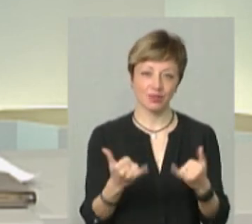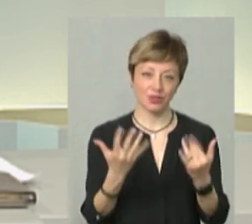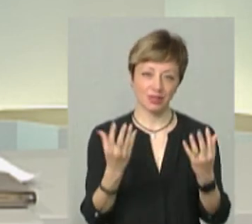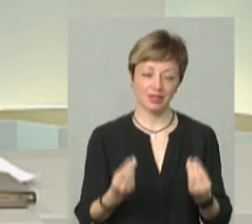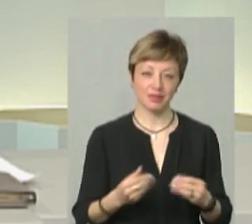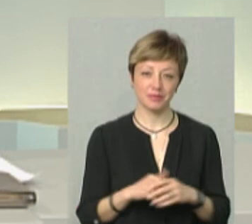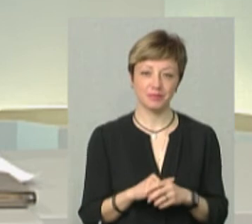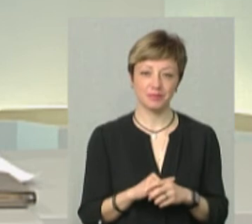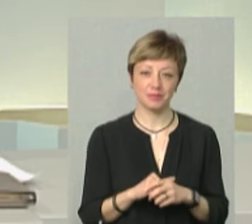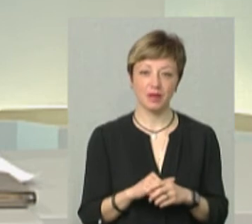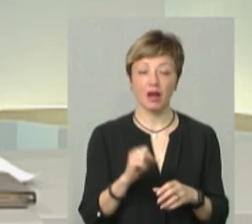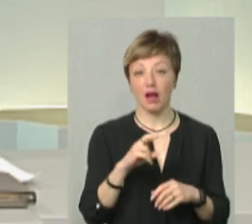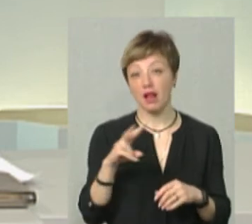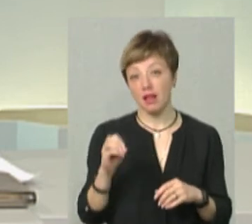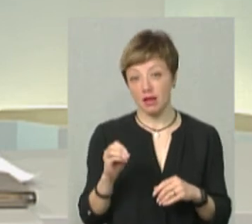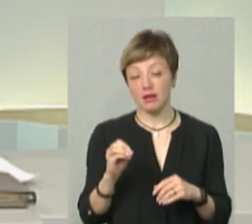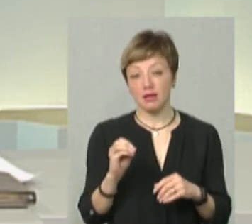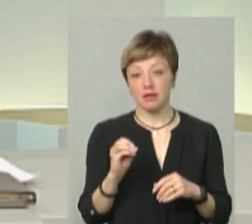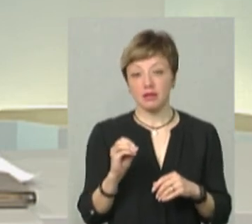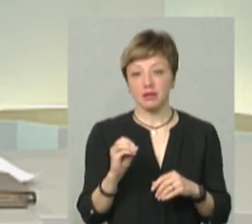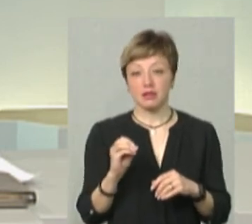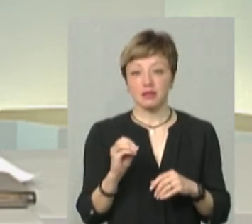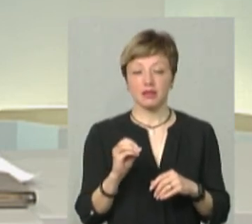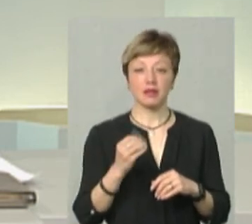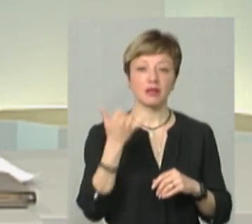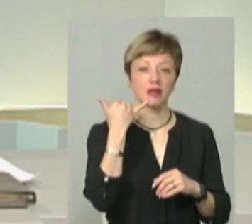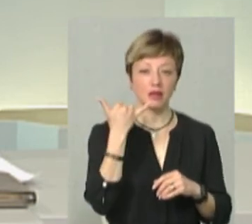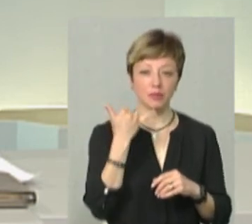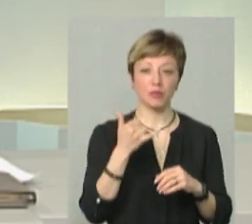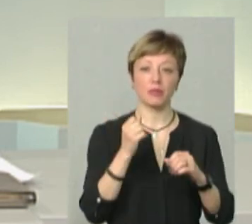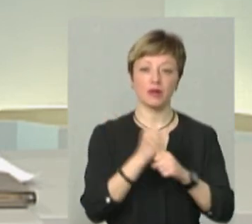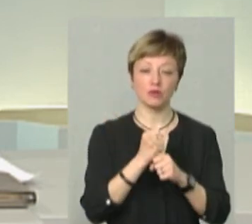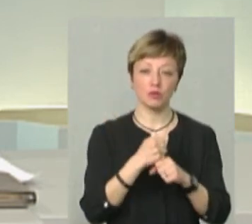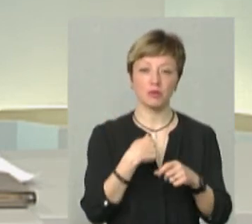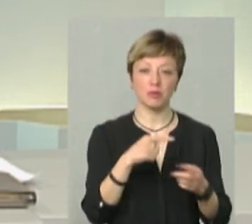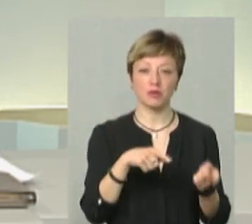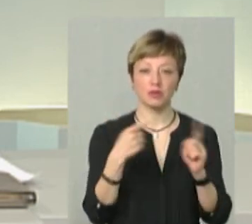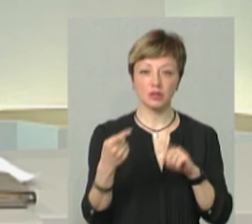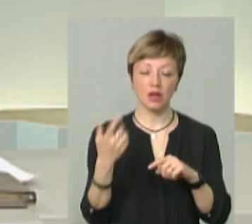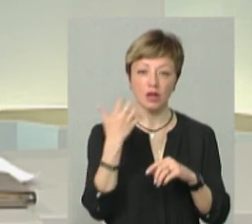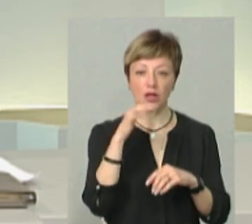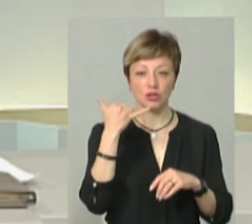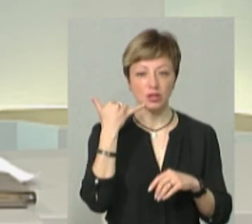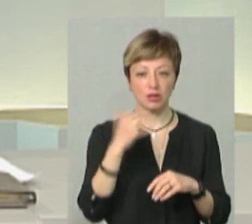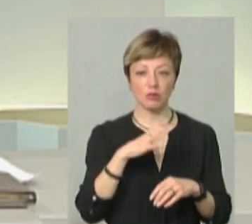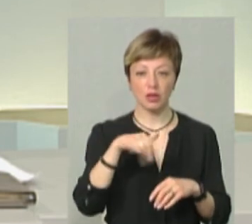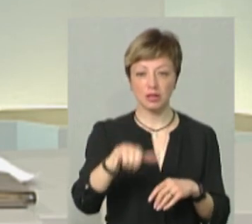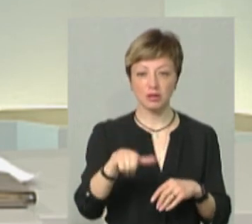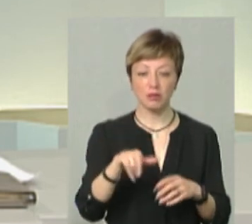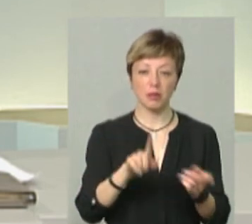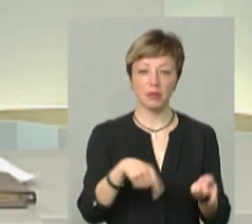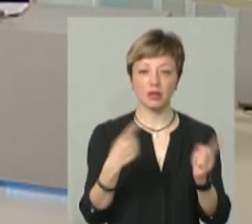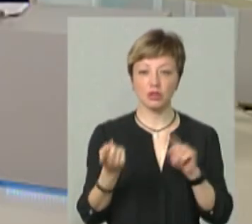день. Але разом з тим лінії працюють, ми перейшли, бо в нас, як правило, гарячі лінії були на стаціонарних